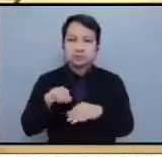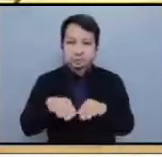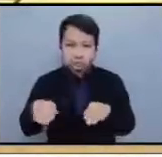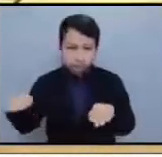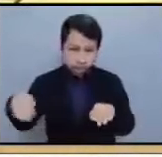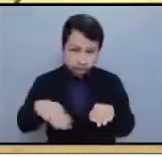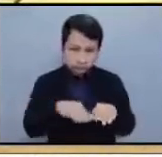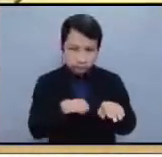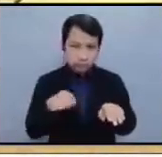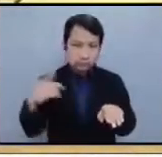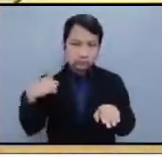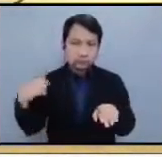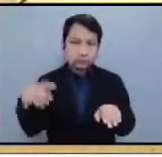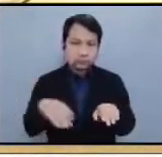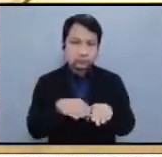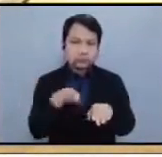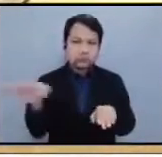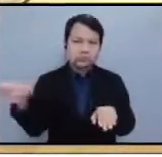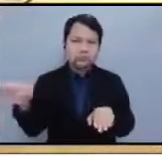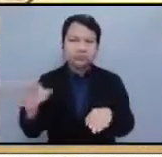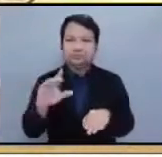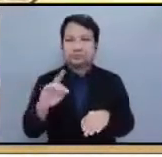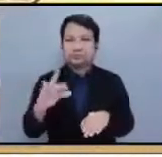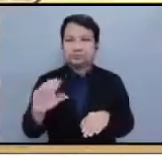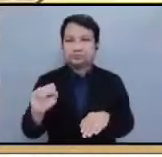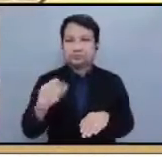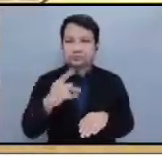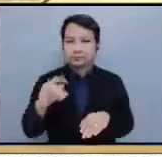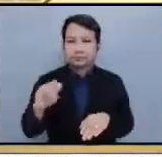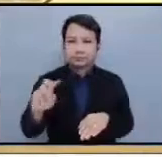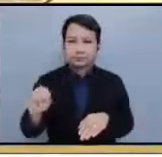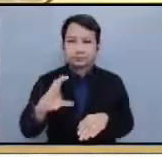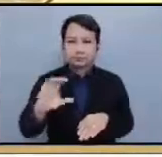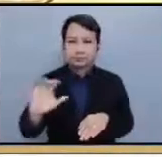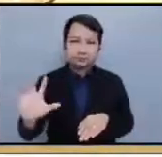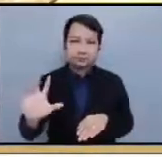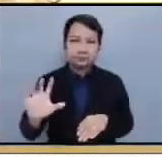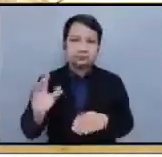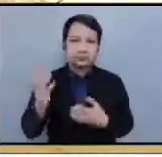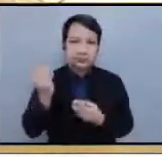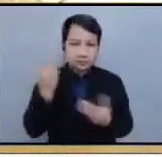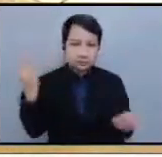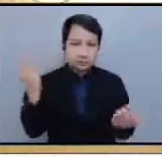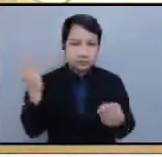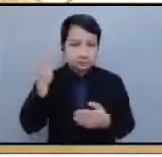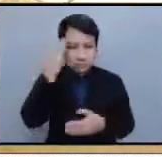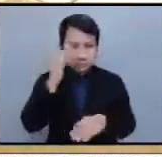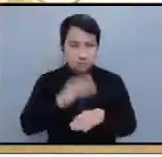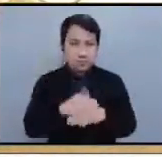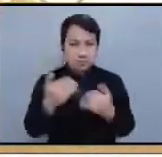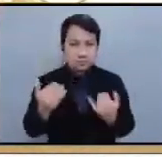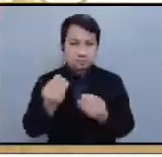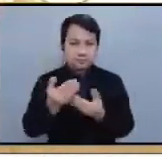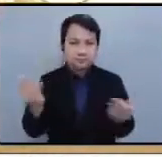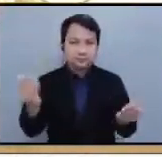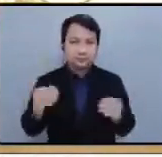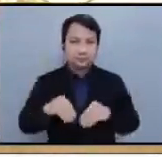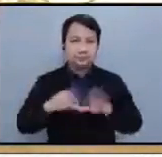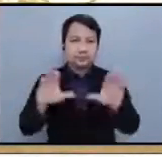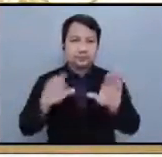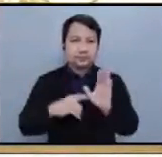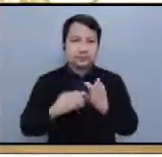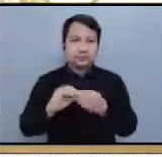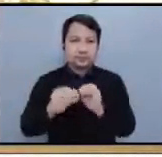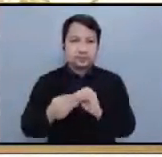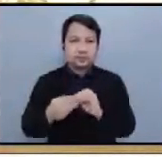kumaliwa sa Diliman going Katipunan Avenue at C5. Paalala sa ating mga ka-Viver mabiyahing ng araw, ipinatutupad ang number coding